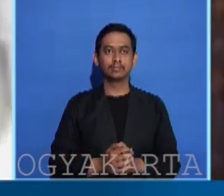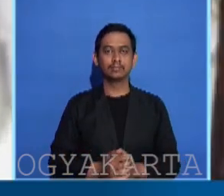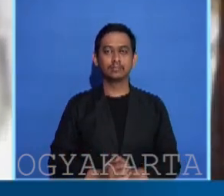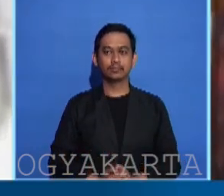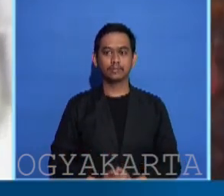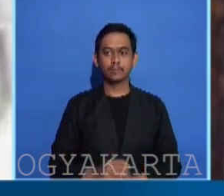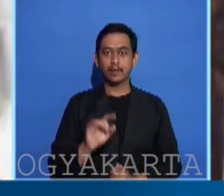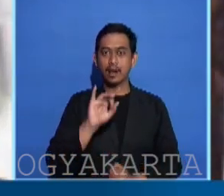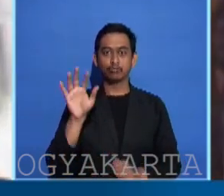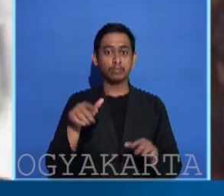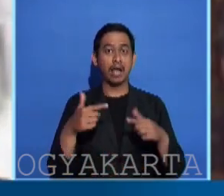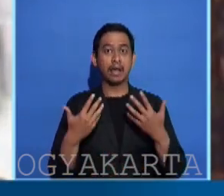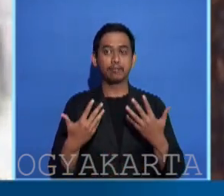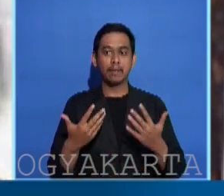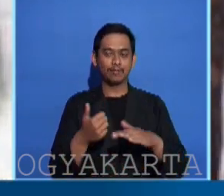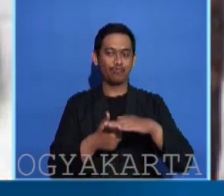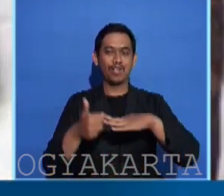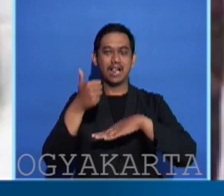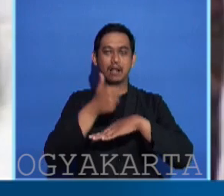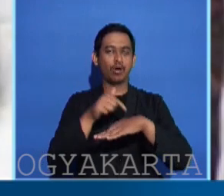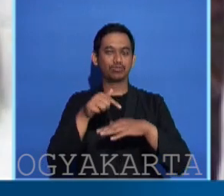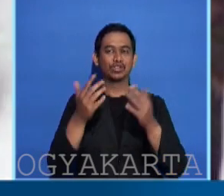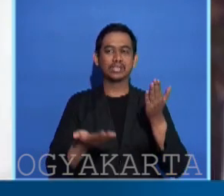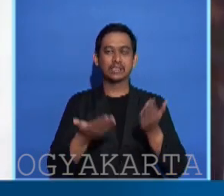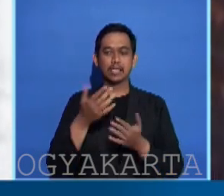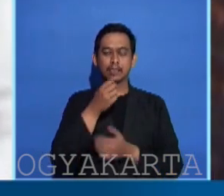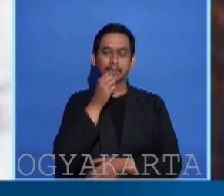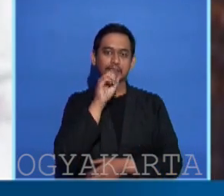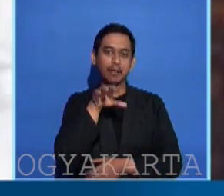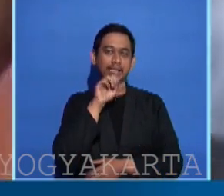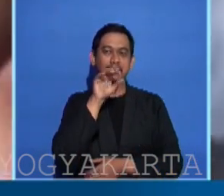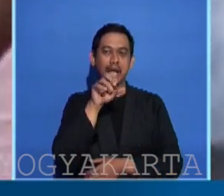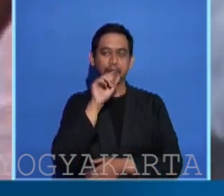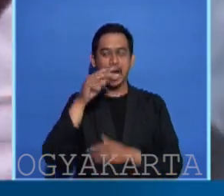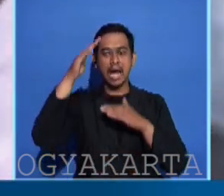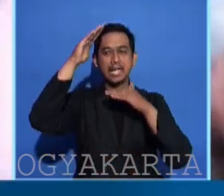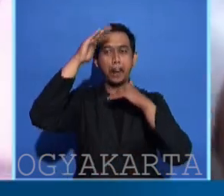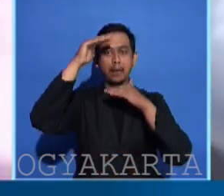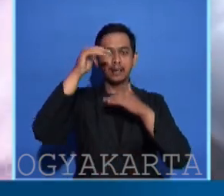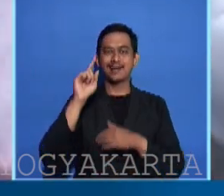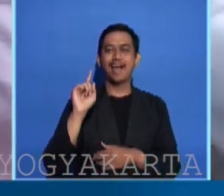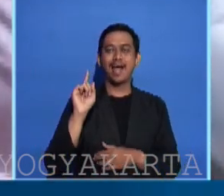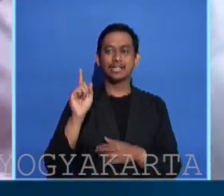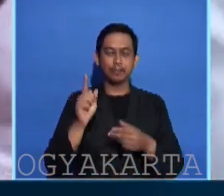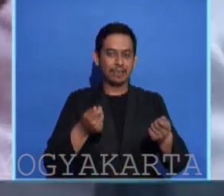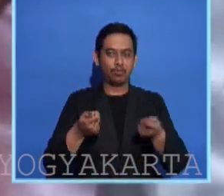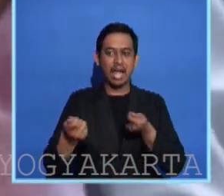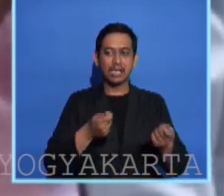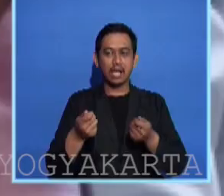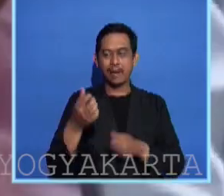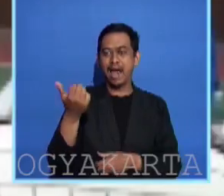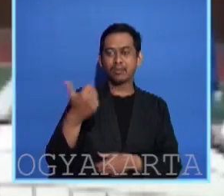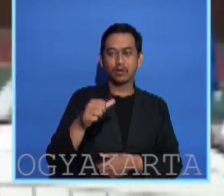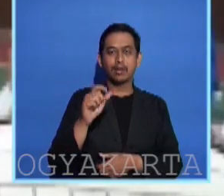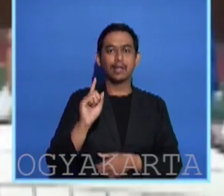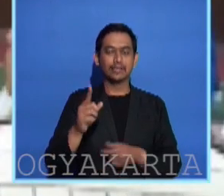Sementara itu, Dewan Pertimbangan dan Penasihat dari PPIK MUHI Sukri Fadoli berharap dengan terbentuknya kepengurusan yang baru dapat memberi